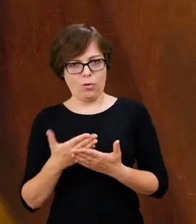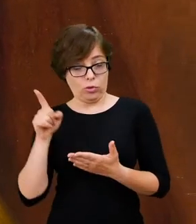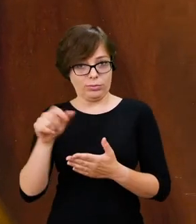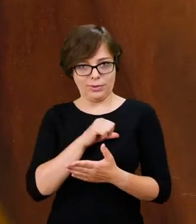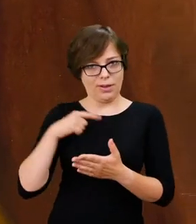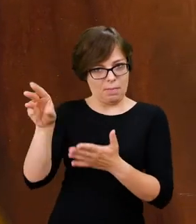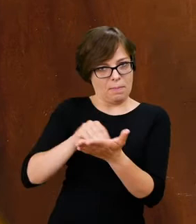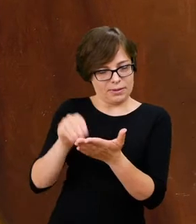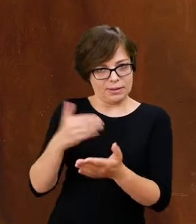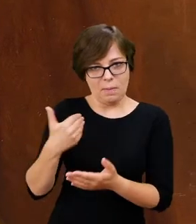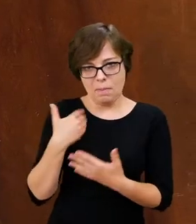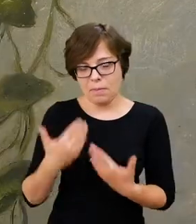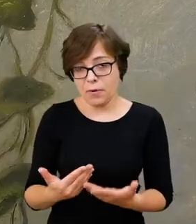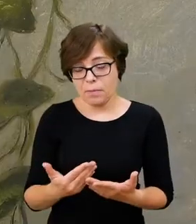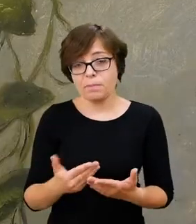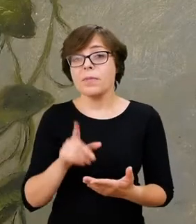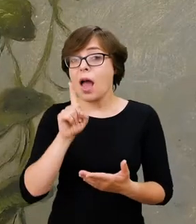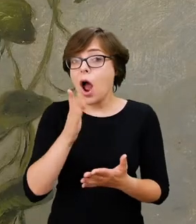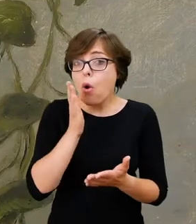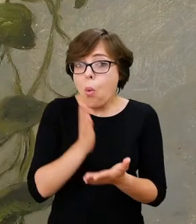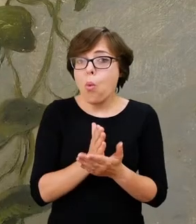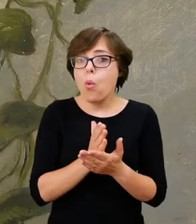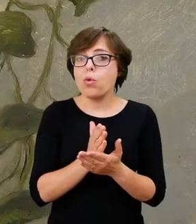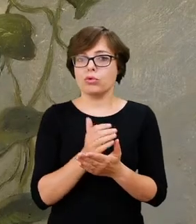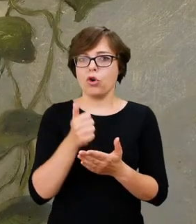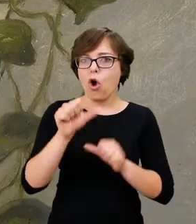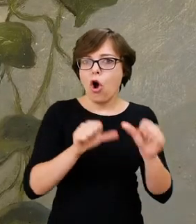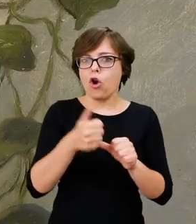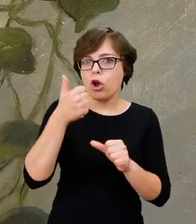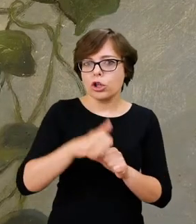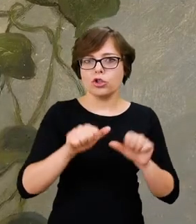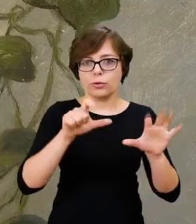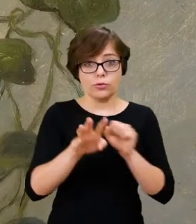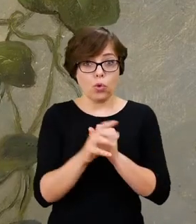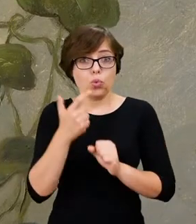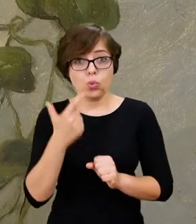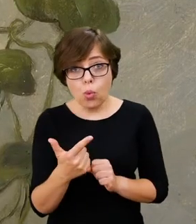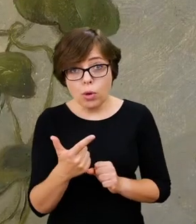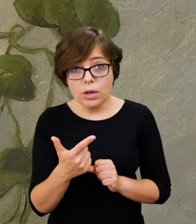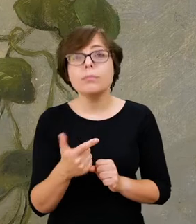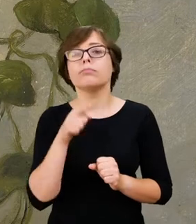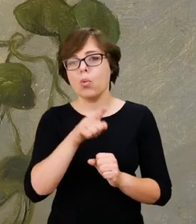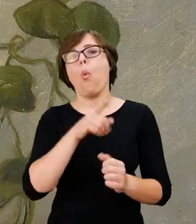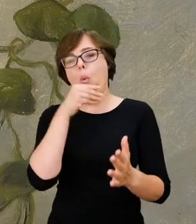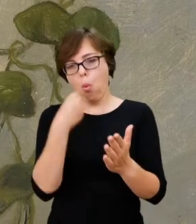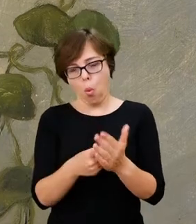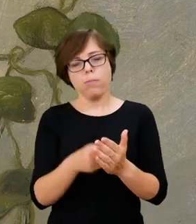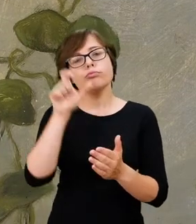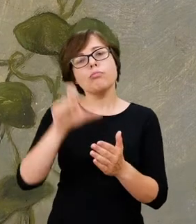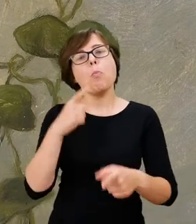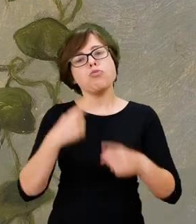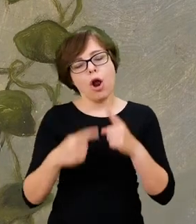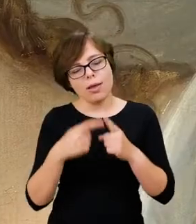wspomina ona w memorandum. Już jednak w 1792 roku zakupił je